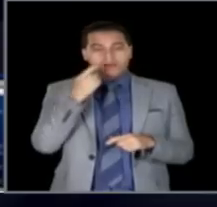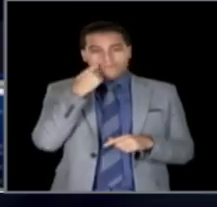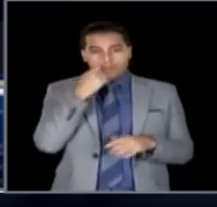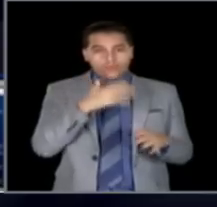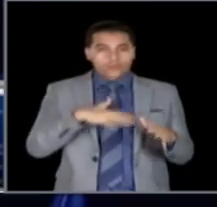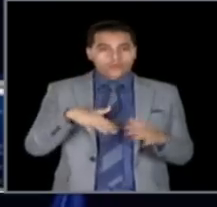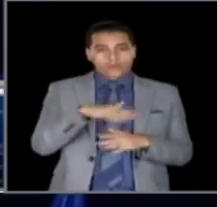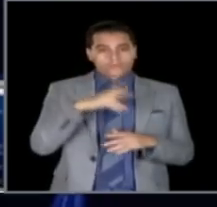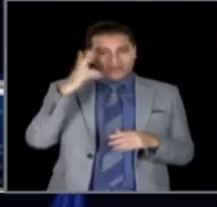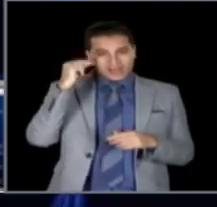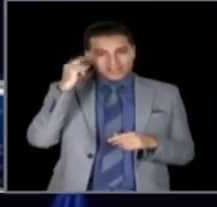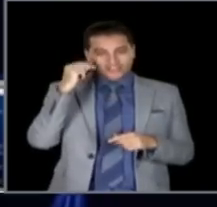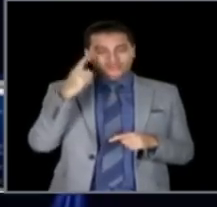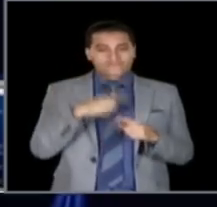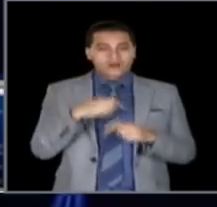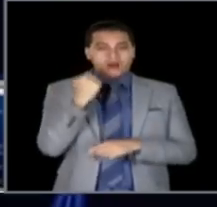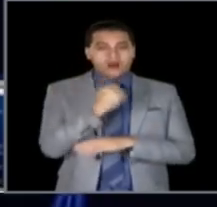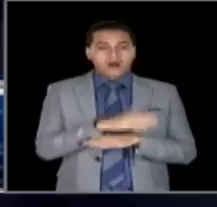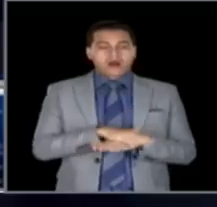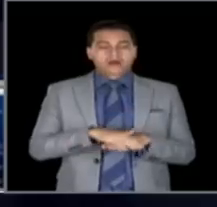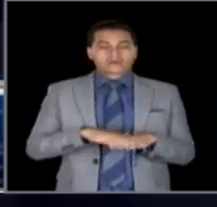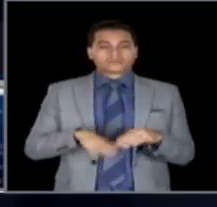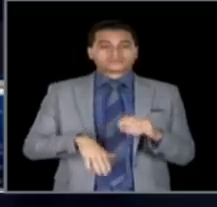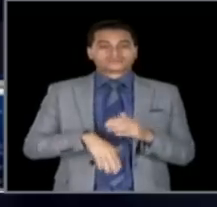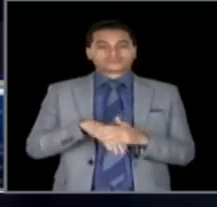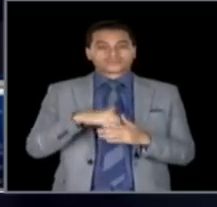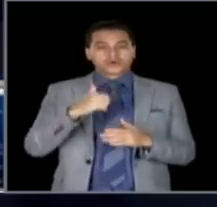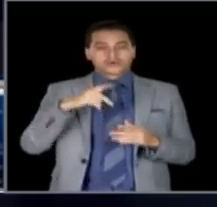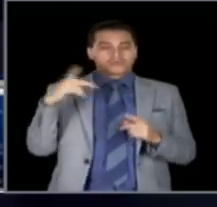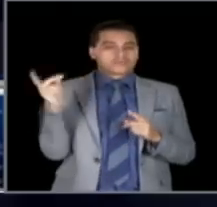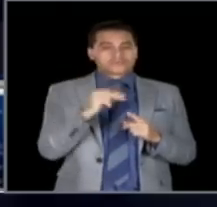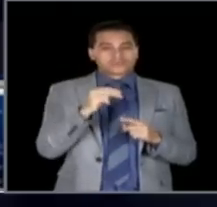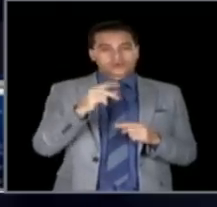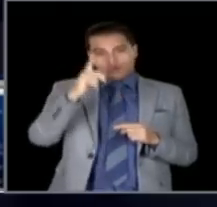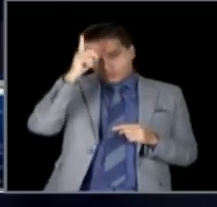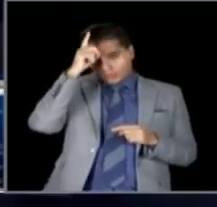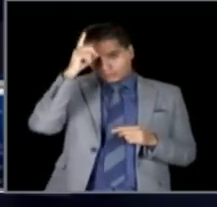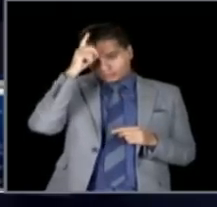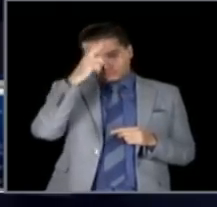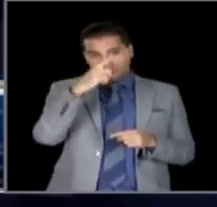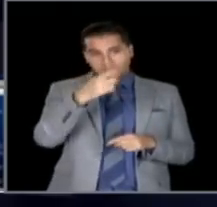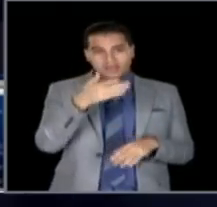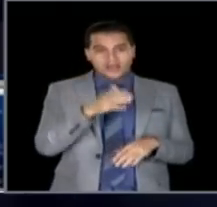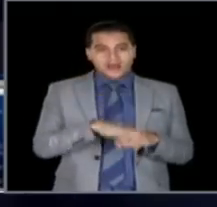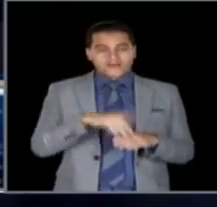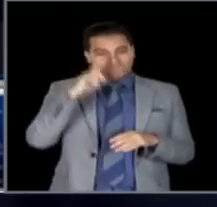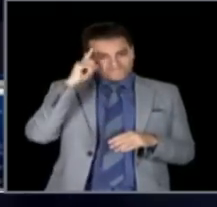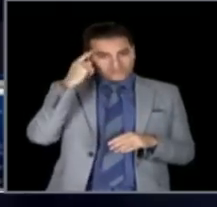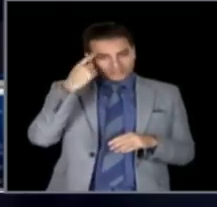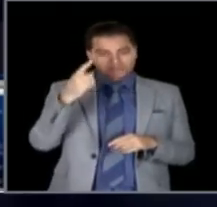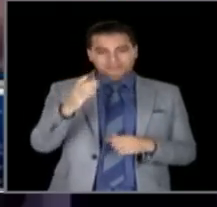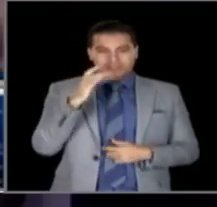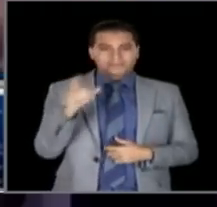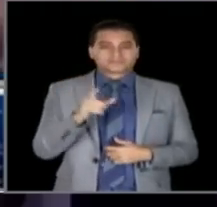والعصابات الصهيونية، وكان انتصار مشرف وعظيم للقوات الأردنية في فلسطين.